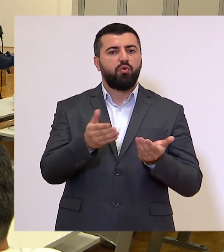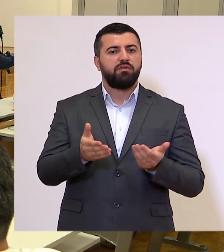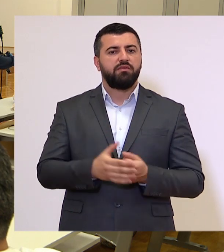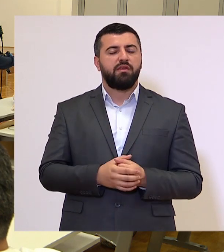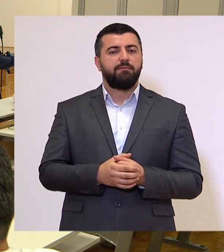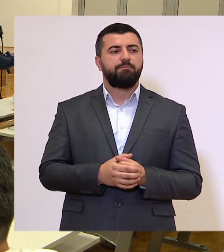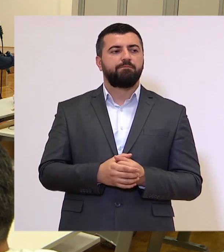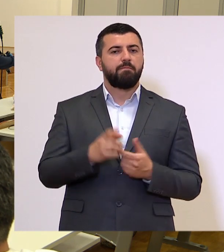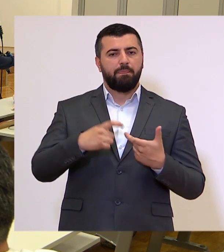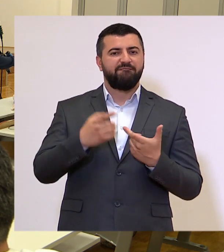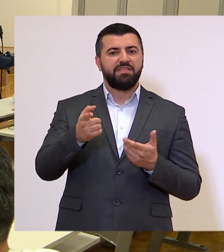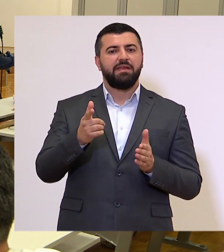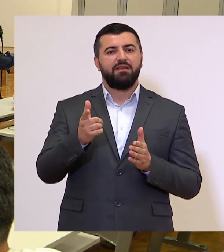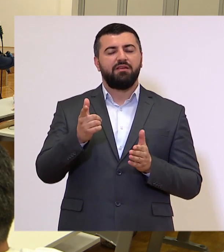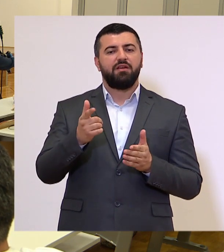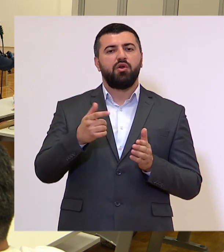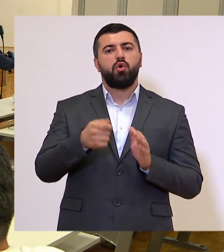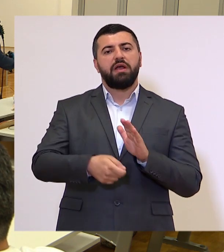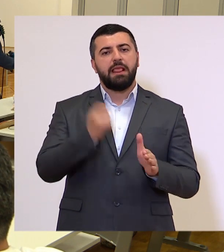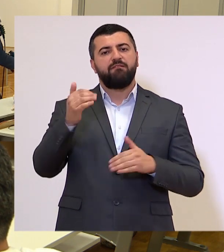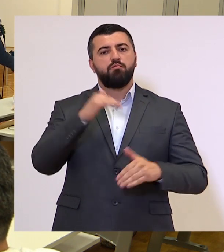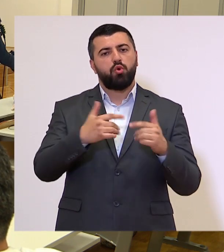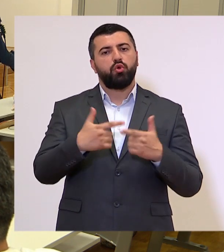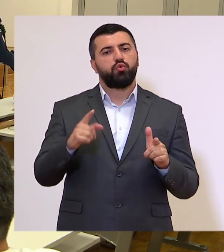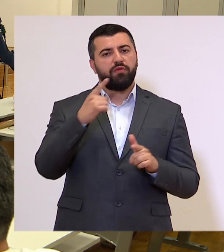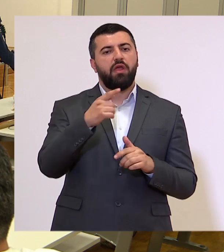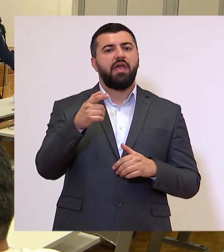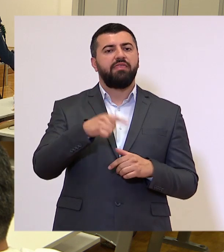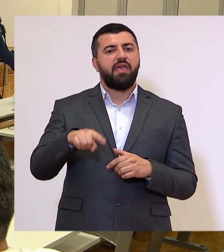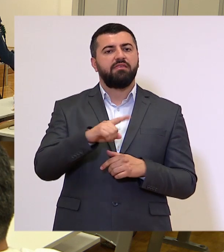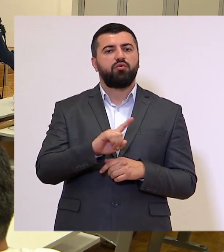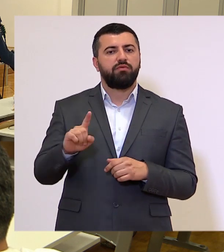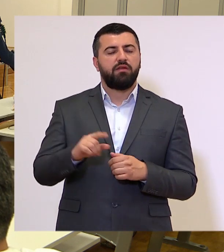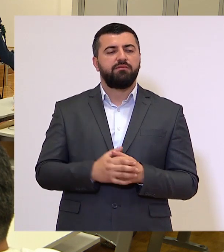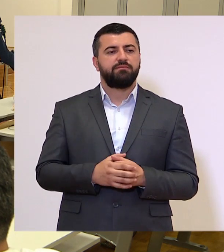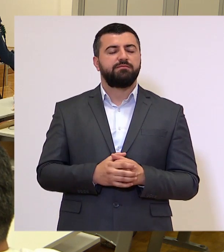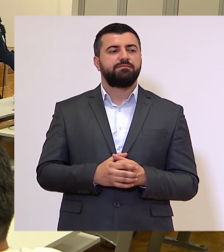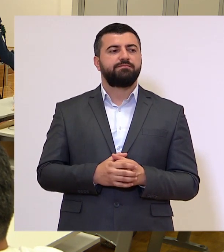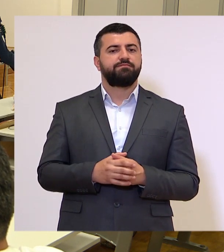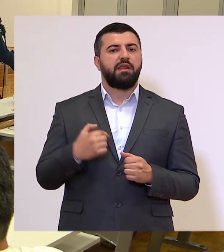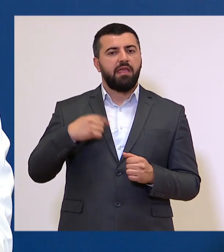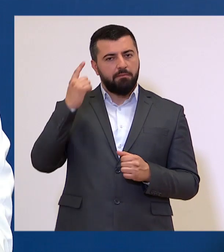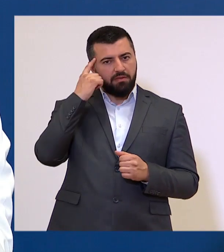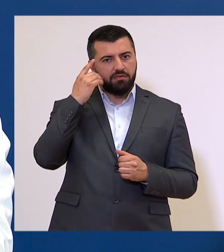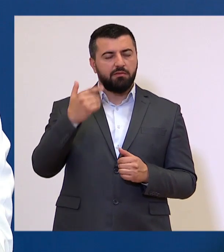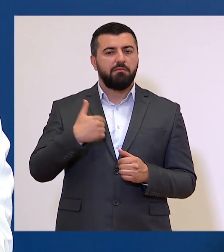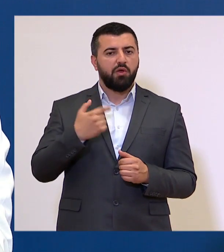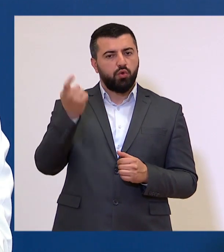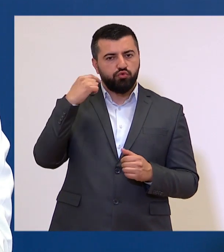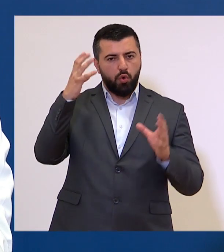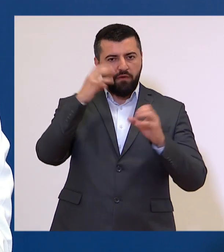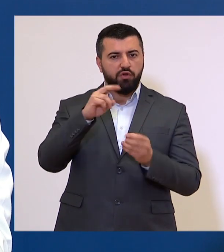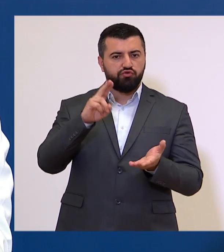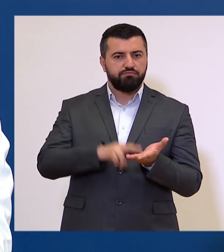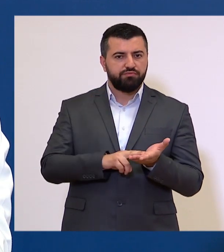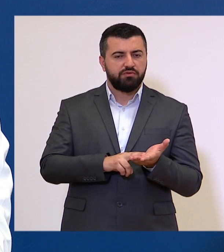porodica, s obzirom da je privrednim ribolovcima na moru dozvoljeno ribanje? Pa, ja mislim da smo mi sinoć riješili